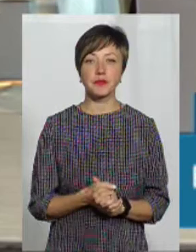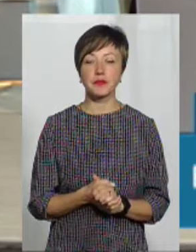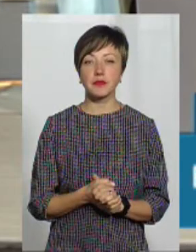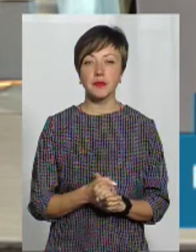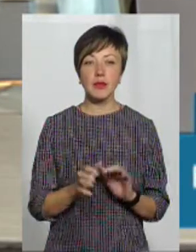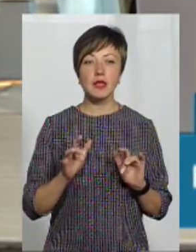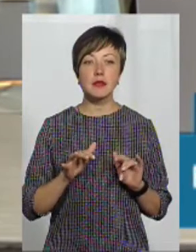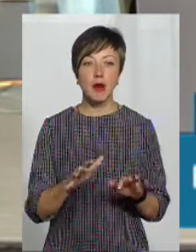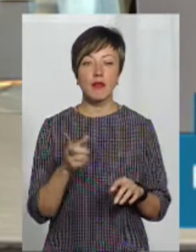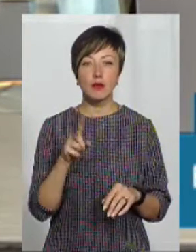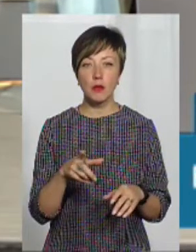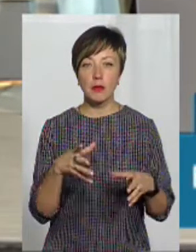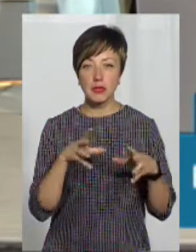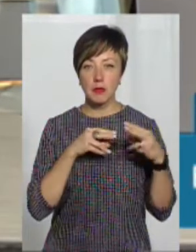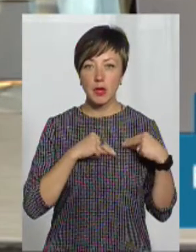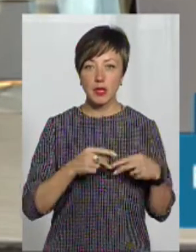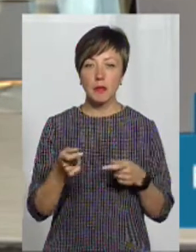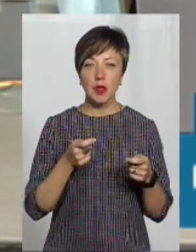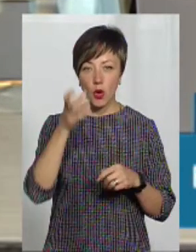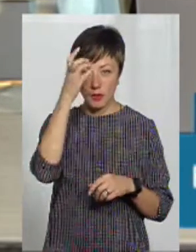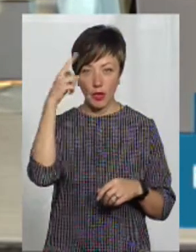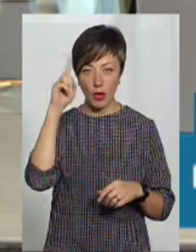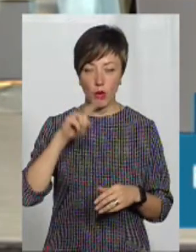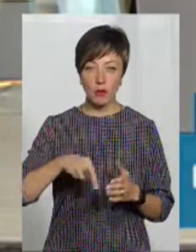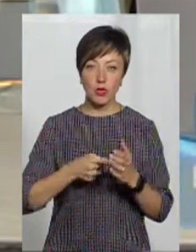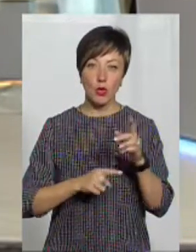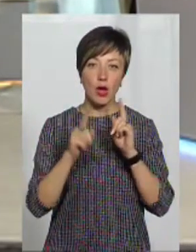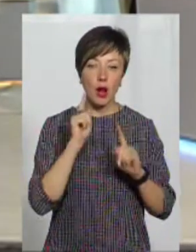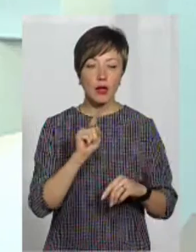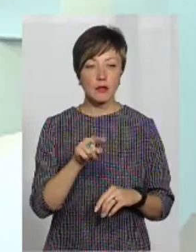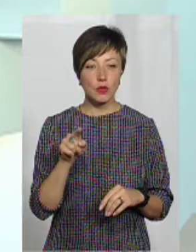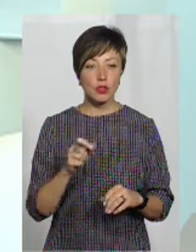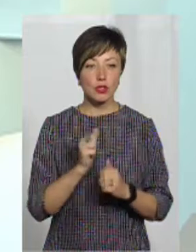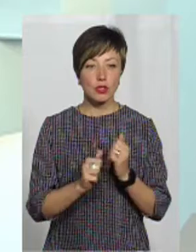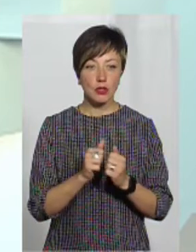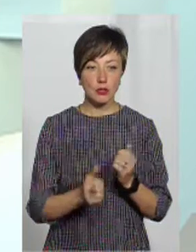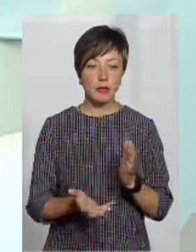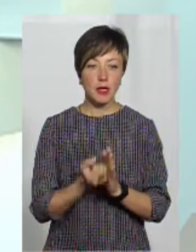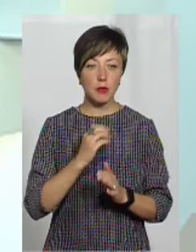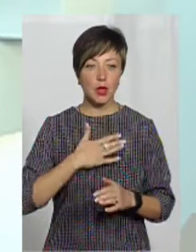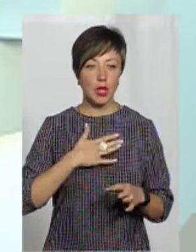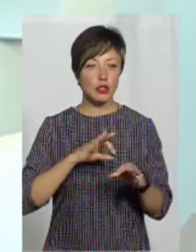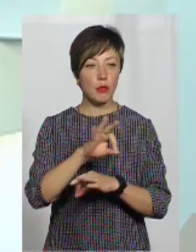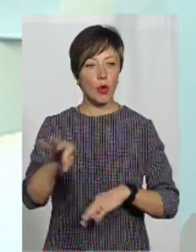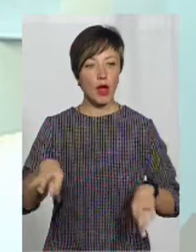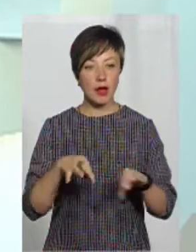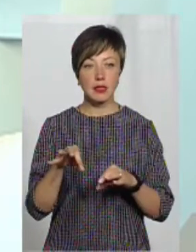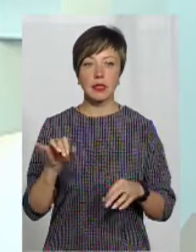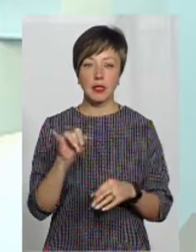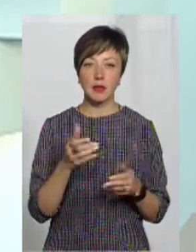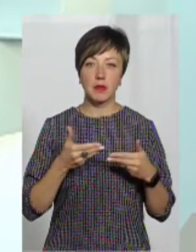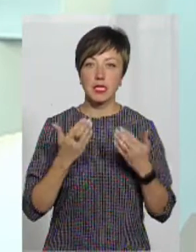що ми співпрацюємо з департаментом освіти і науки Хмельницької міської ради. Вони дуже часто підтримують наші проекти, і